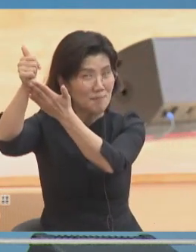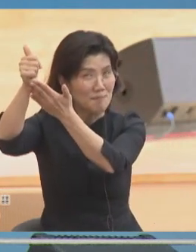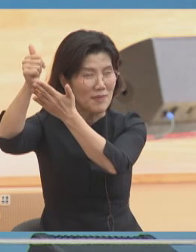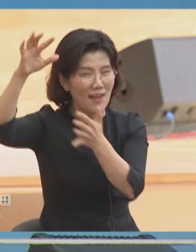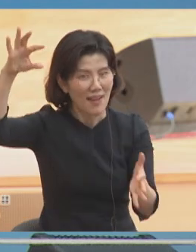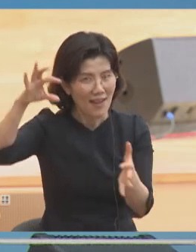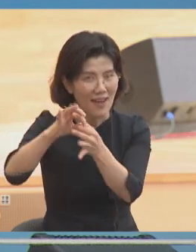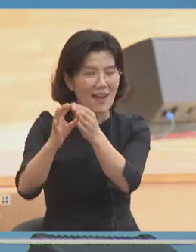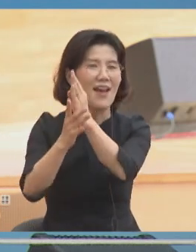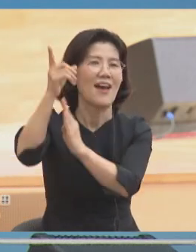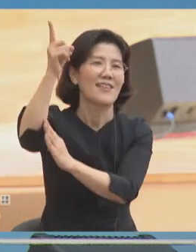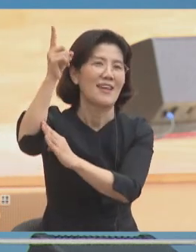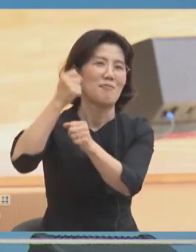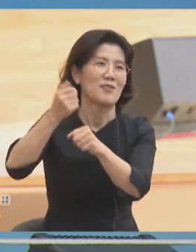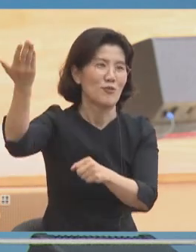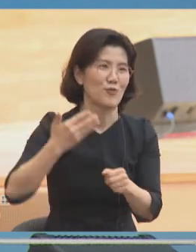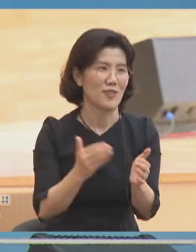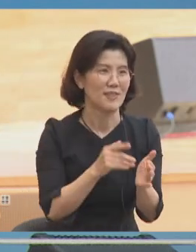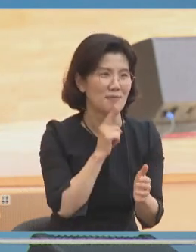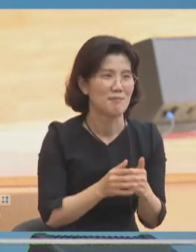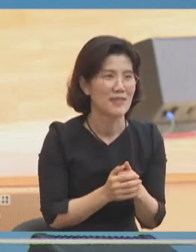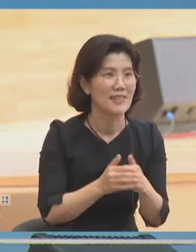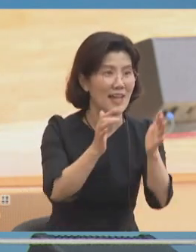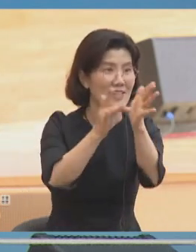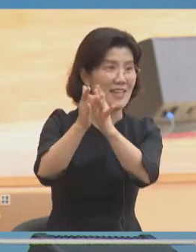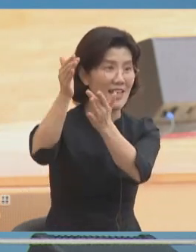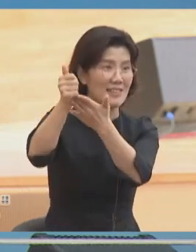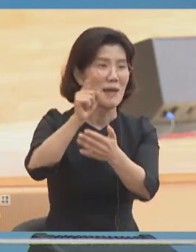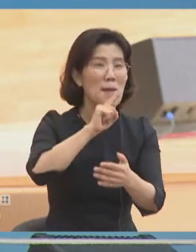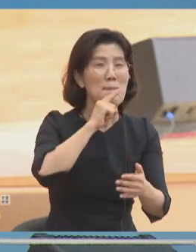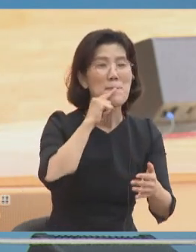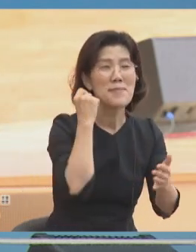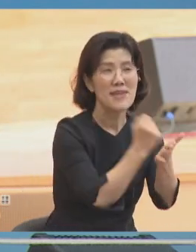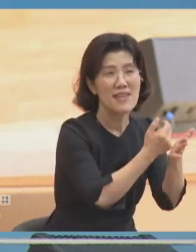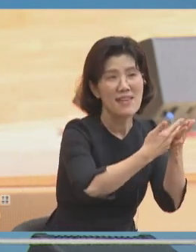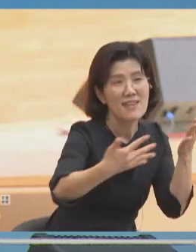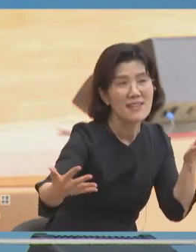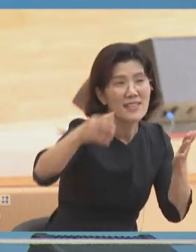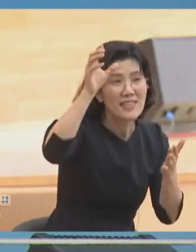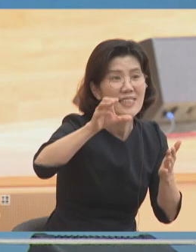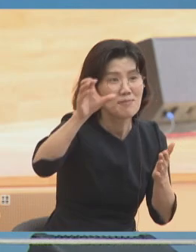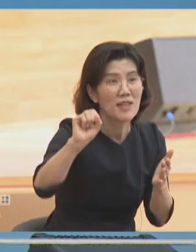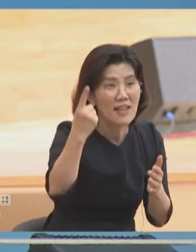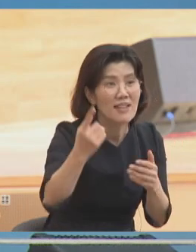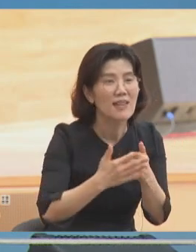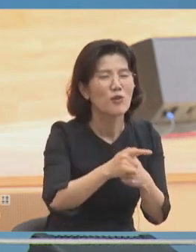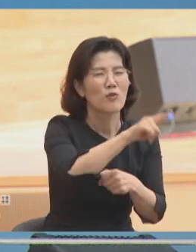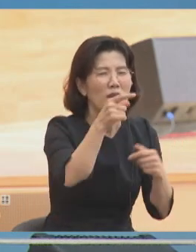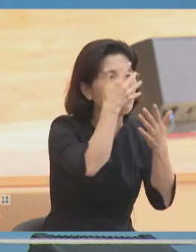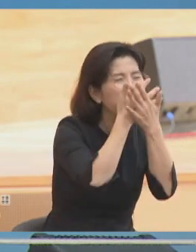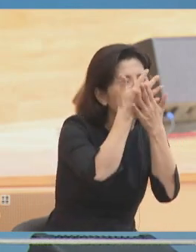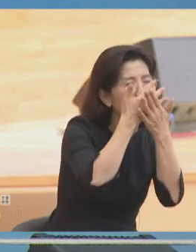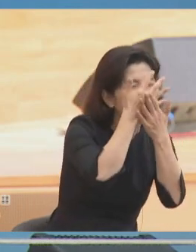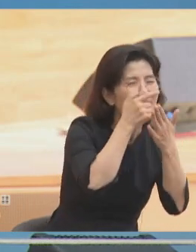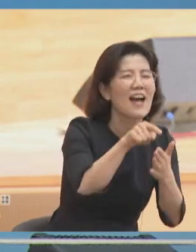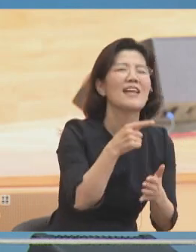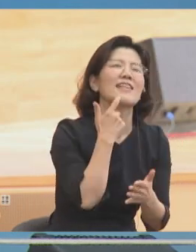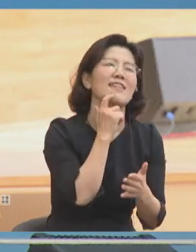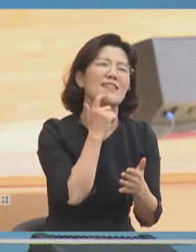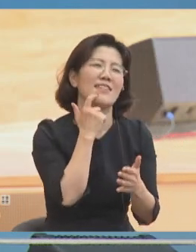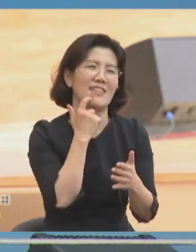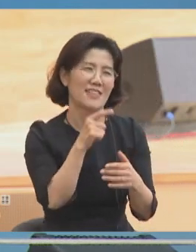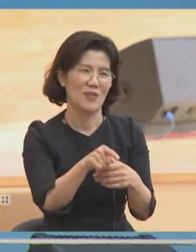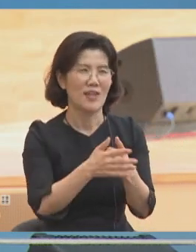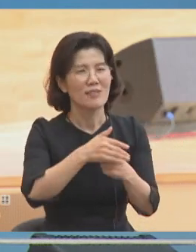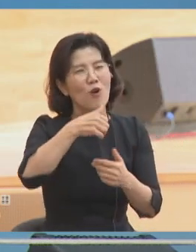되게 하셨습니다 여러분 오늘 그 예수님 주님의 피흘리신 십자가가 불확실한 길을 걸어가던 야곱의 꿈 속에서 발견된